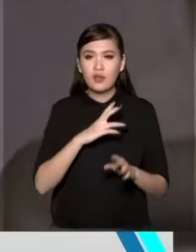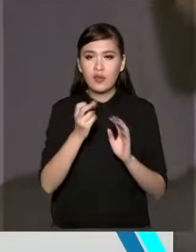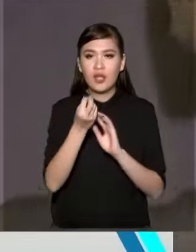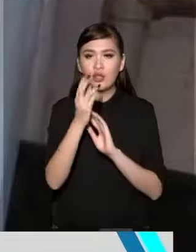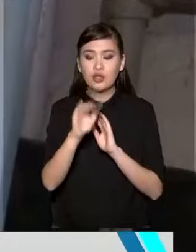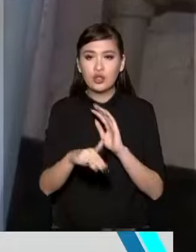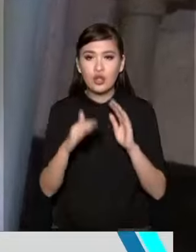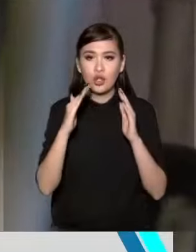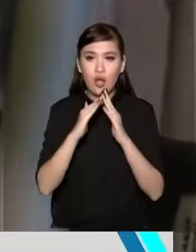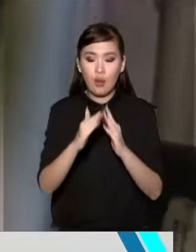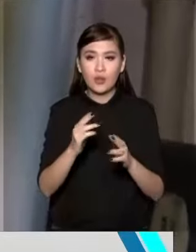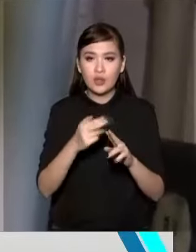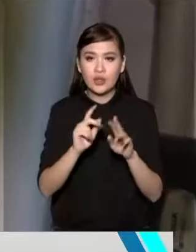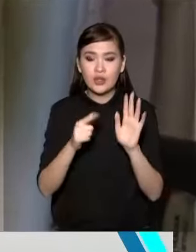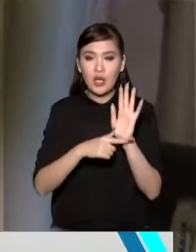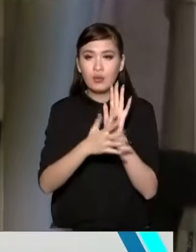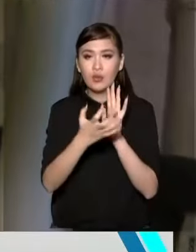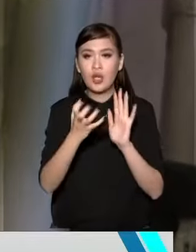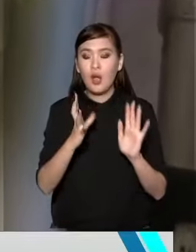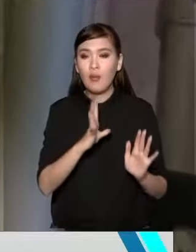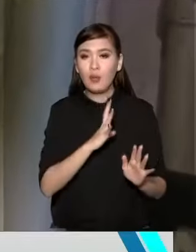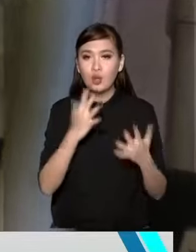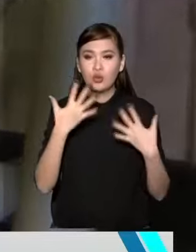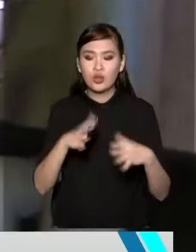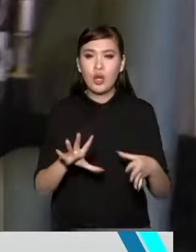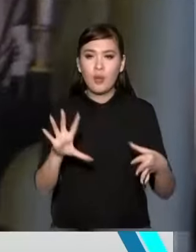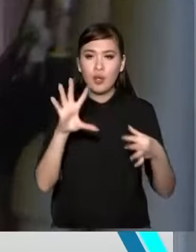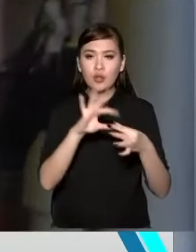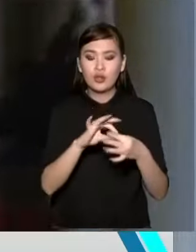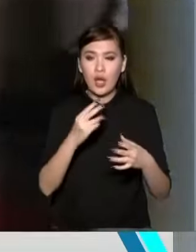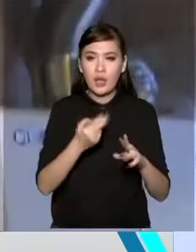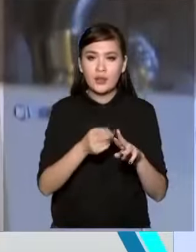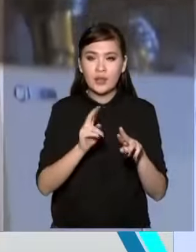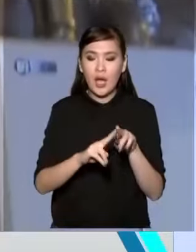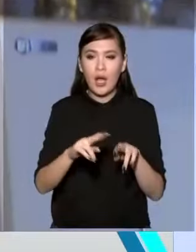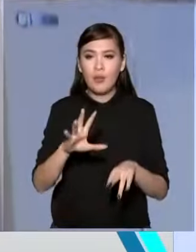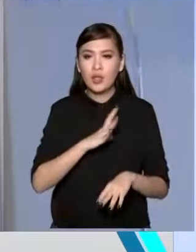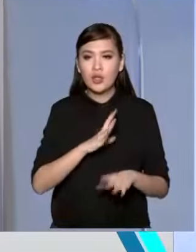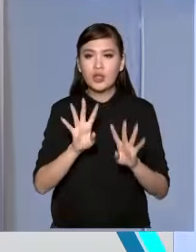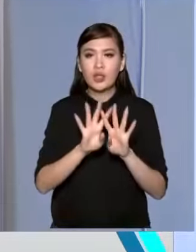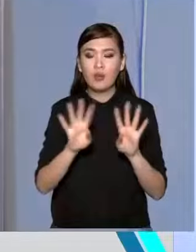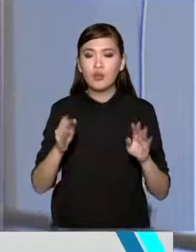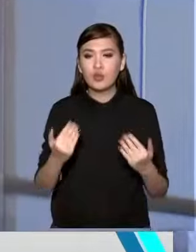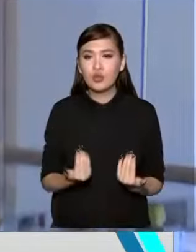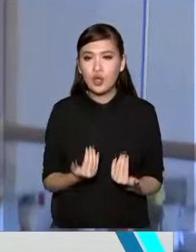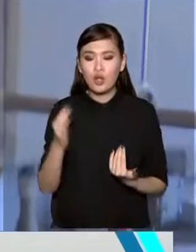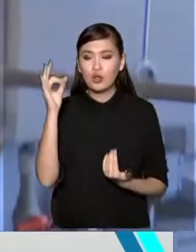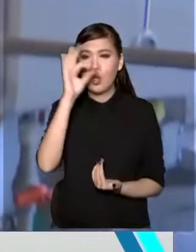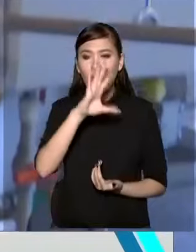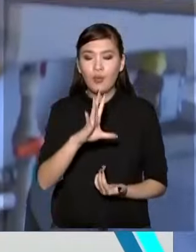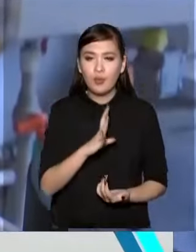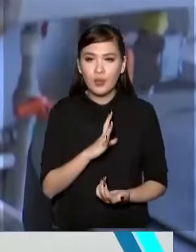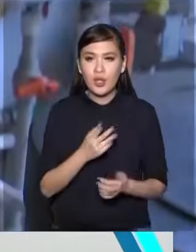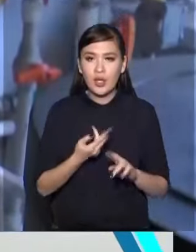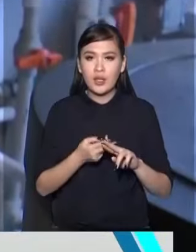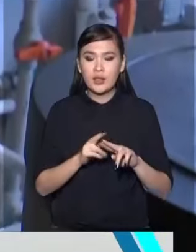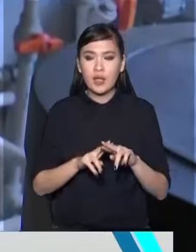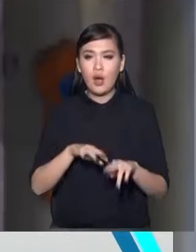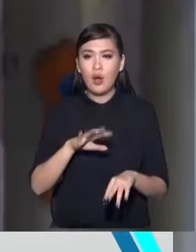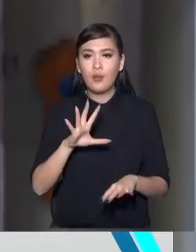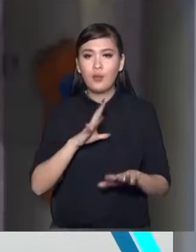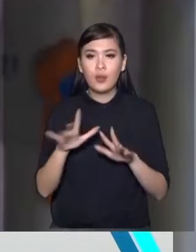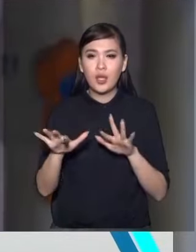Из них 7,5 тысяч газоснабжению уже подключены. К слову, подведение газа до забора жилого дома – задача местных исполнительных органов. Для того,